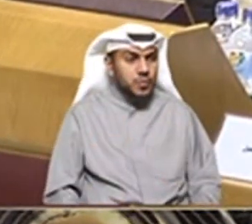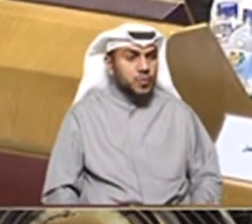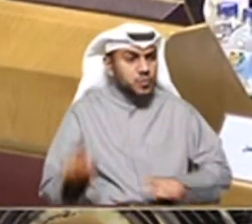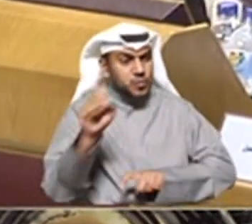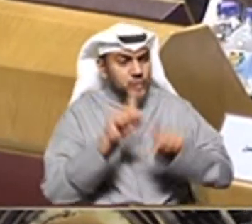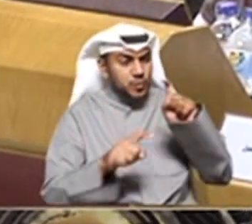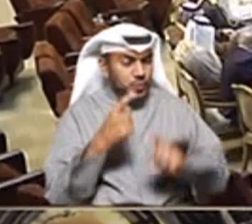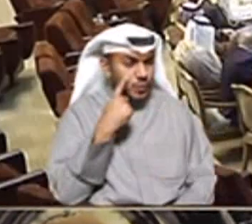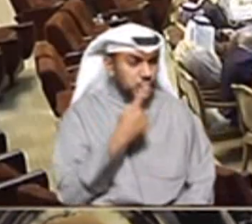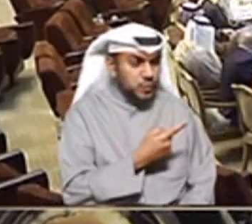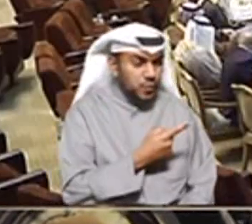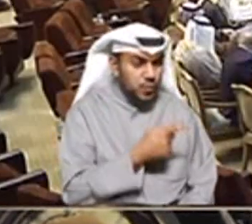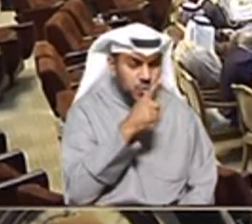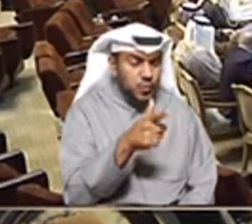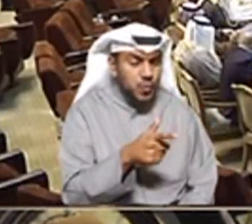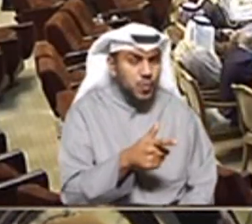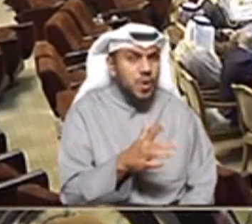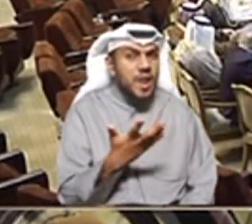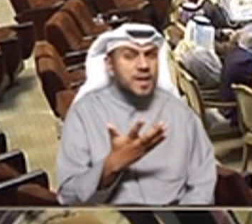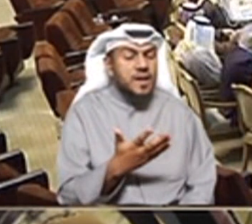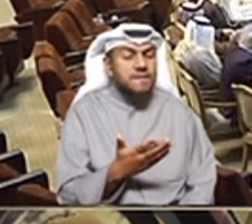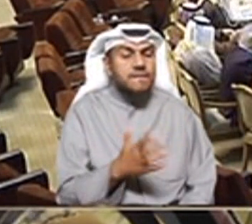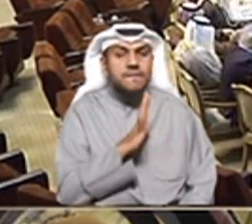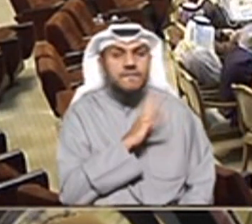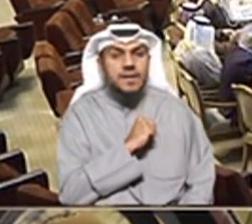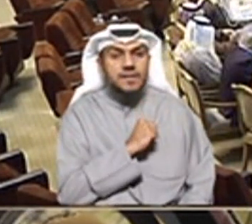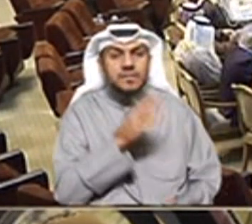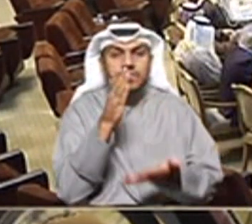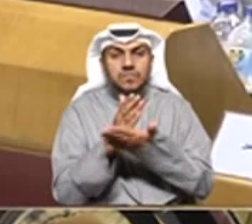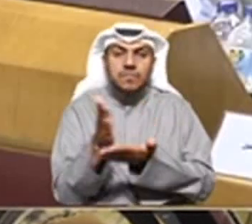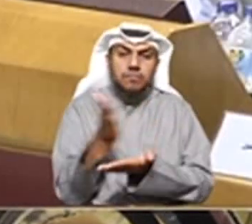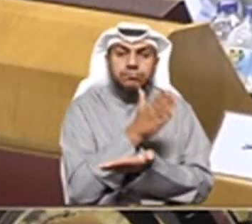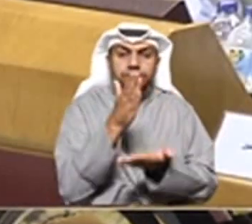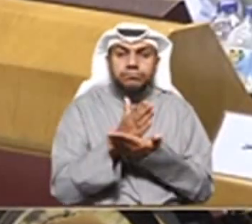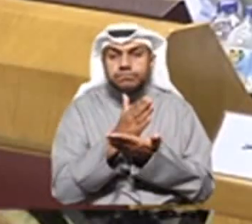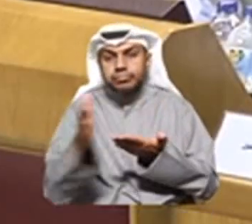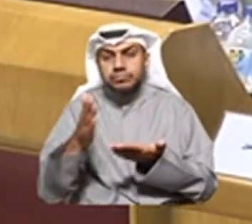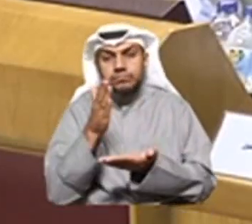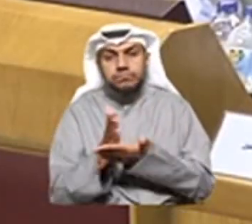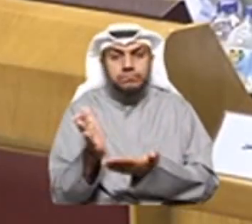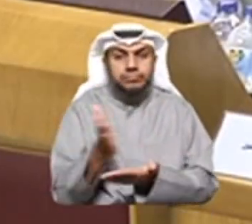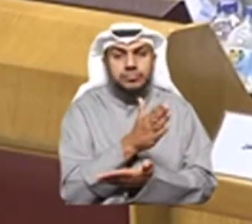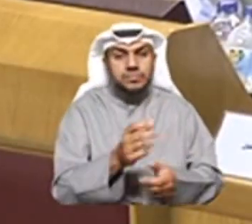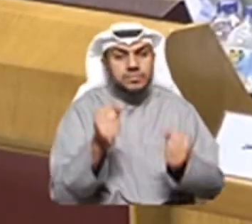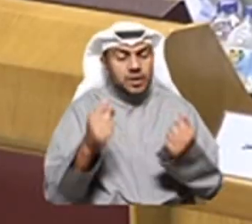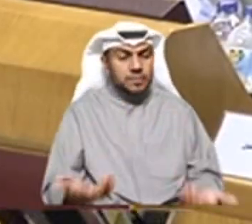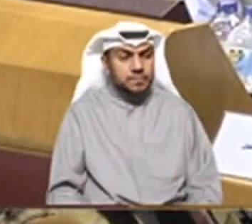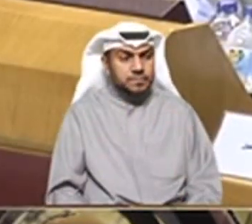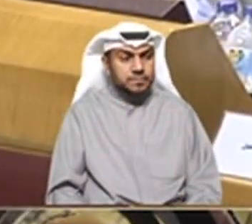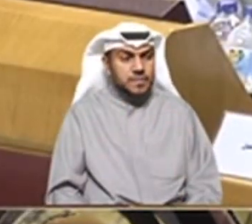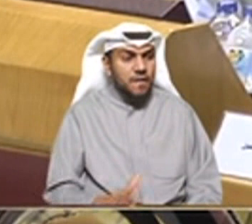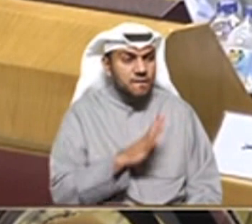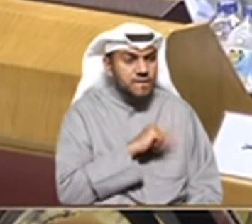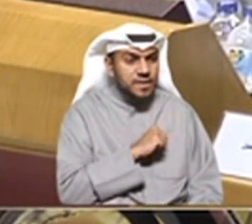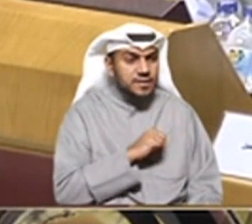من تطورات وفي ظل انقسام فلسطيني حاد. في هذه الفترة الشعب الفلسطيني يتعرض